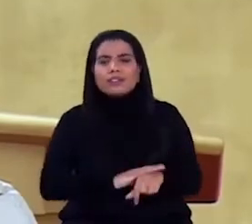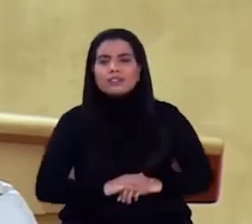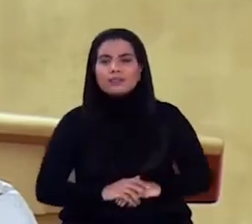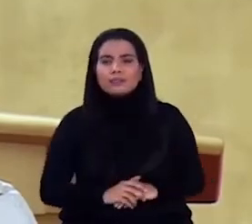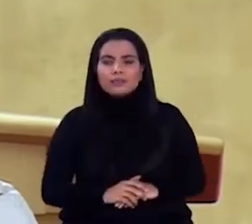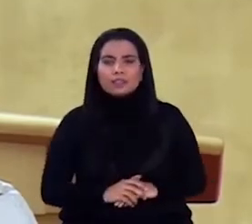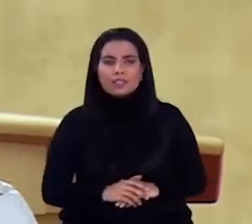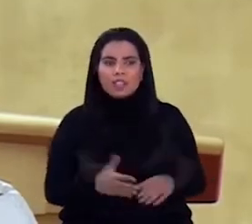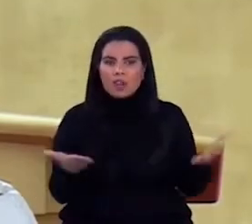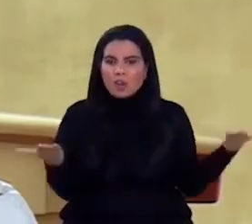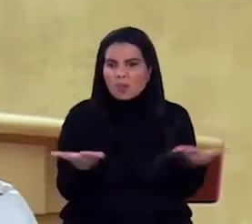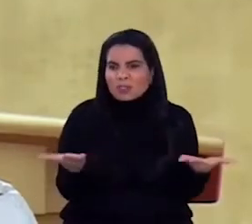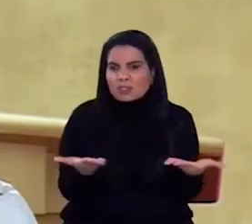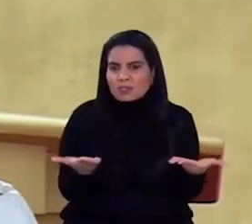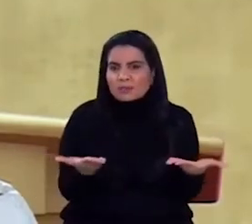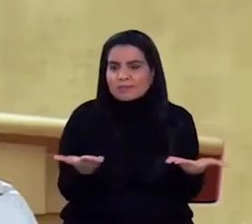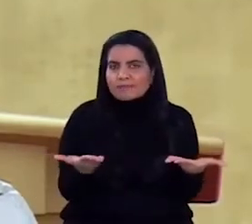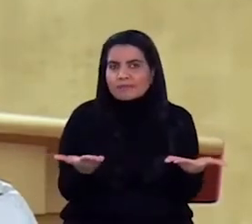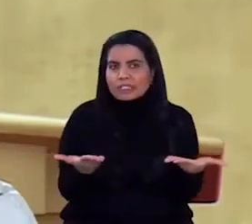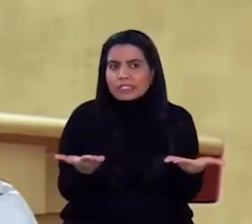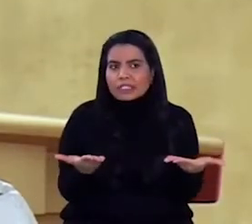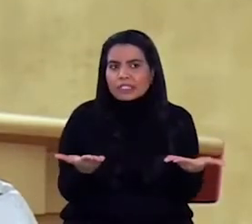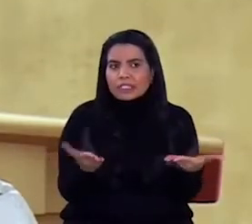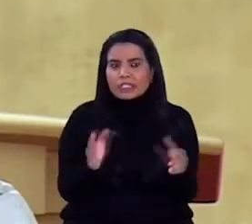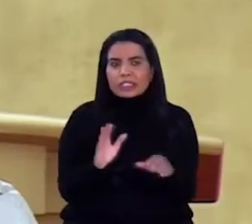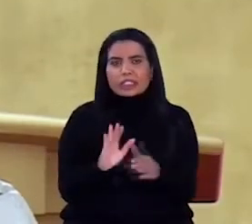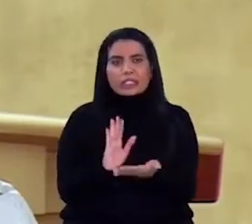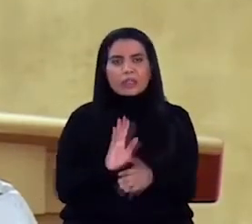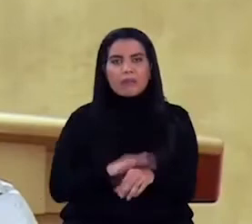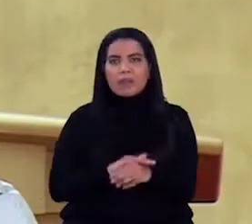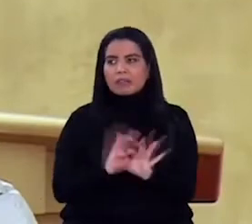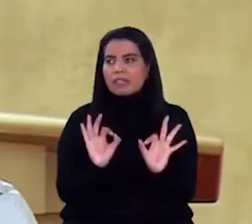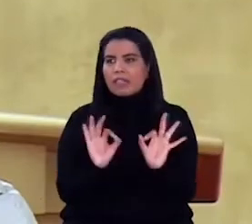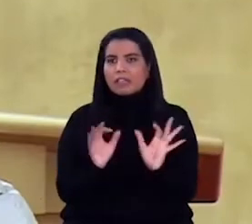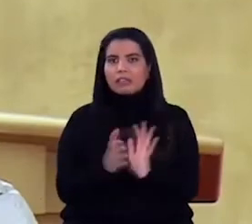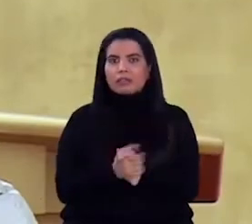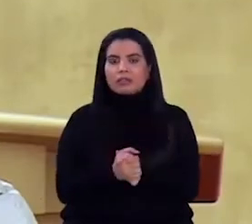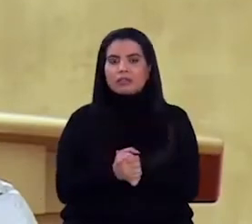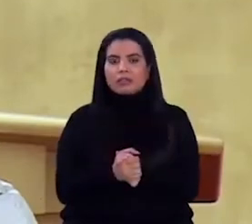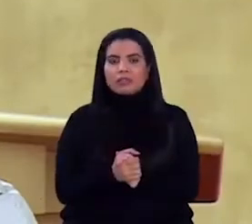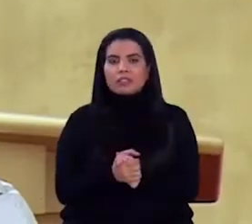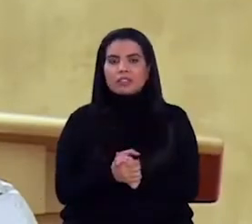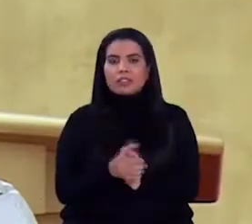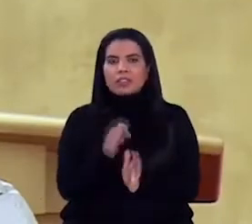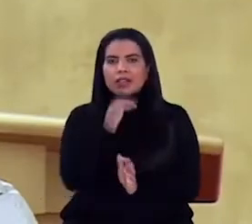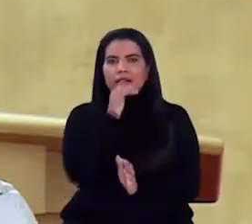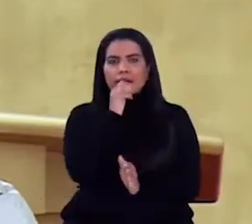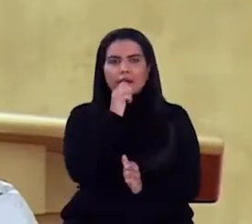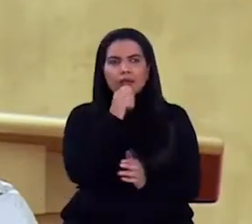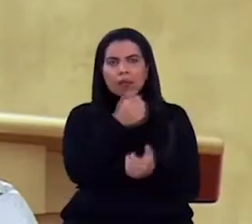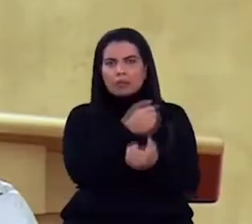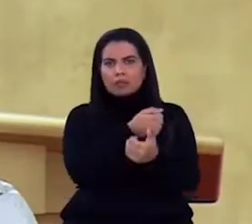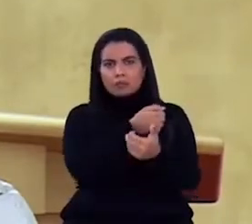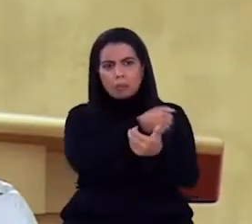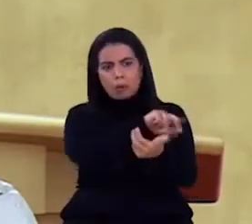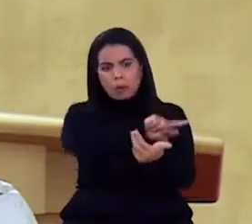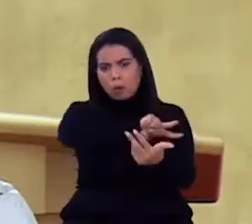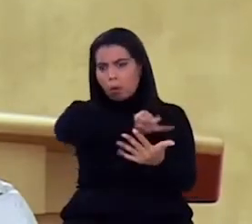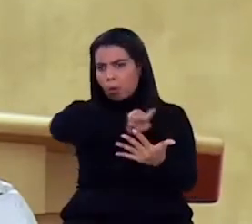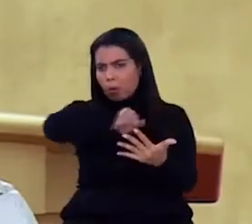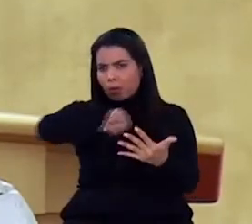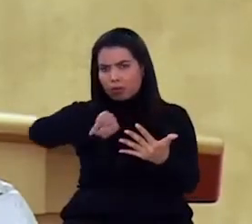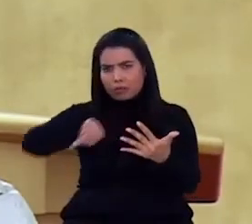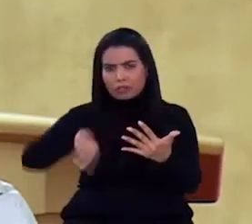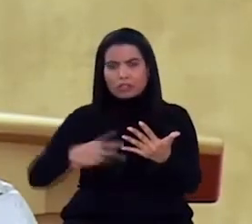vous faisiez avant mais que vous ne faites plus aujourd'hui des choses qui était relative aux